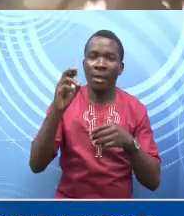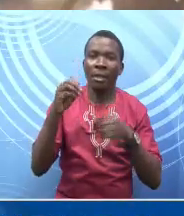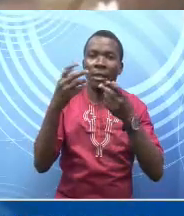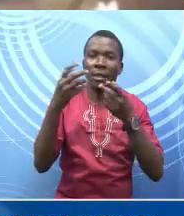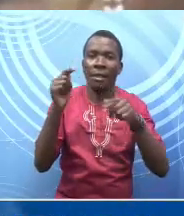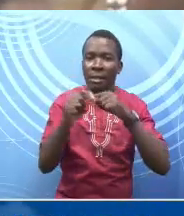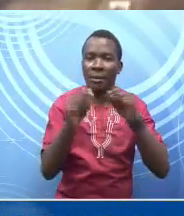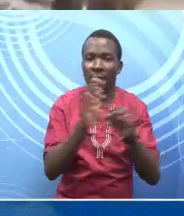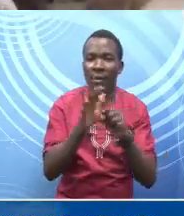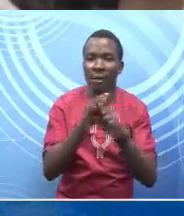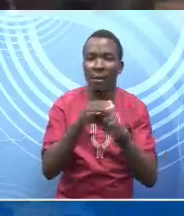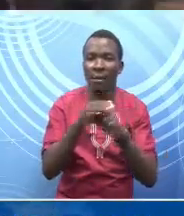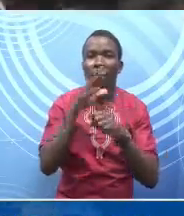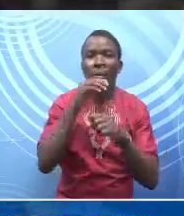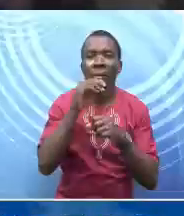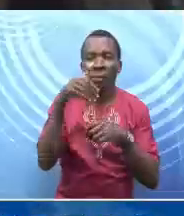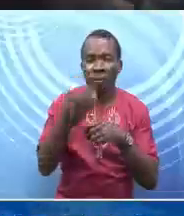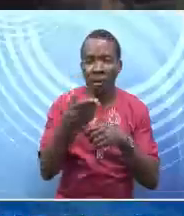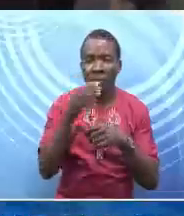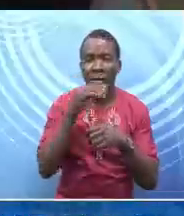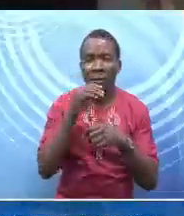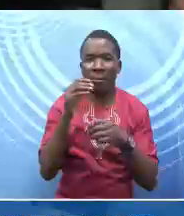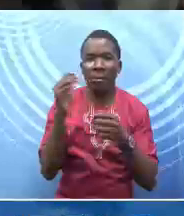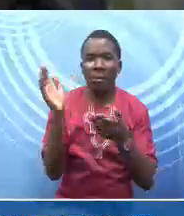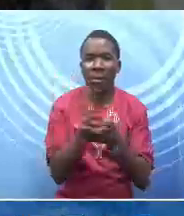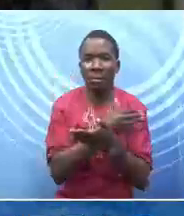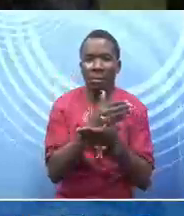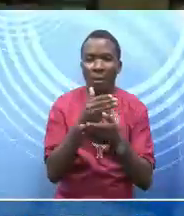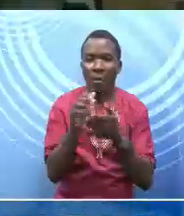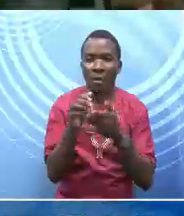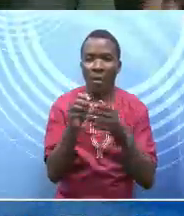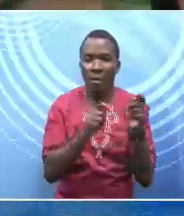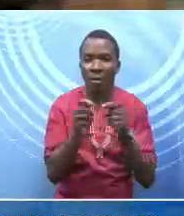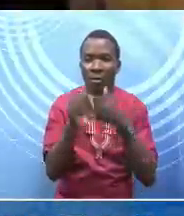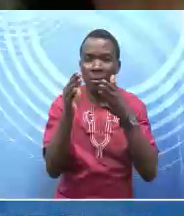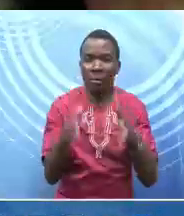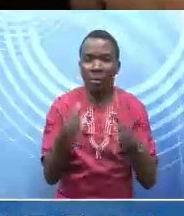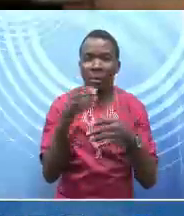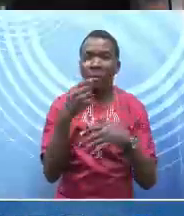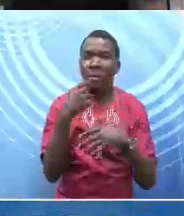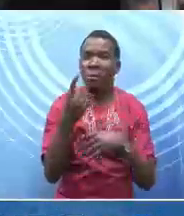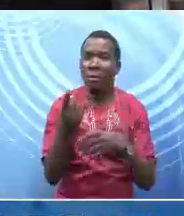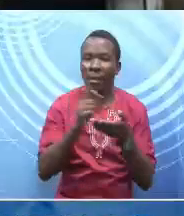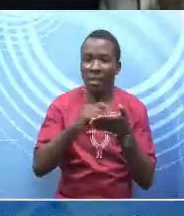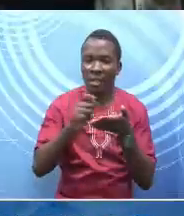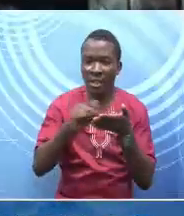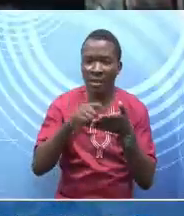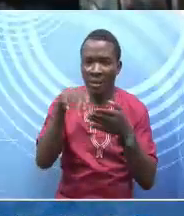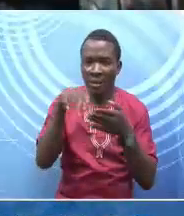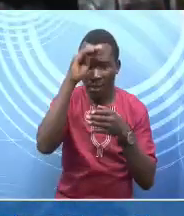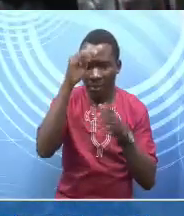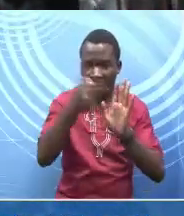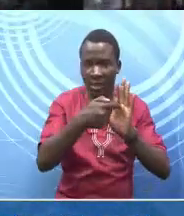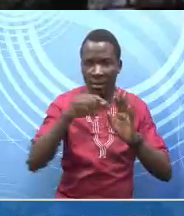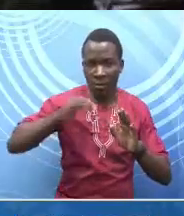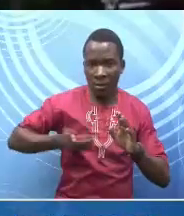Yung San Suu Kyi nyuma y'uko uyu ahiritswe ku butegetsi ku wa mbere. Inyandiko za polisi zerekana ko uyu mugore